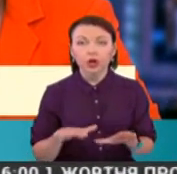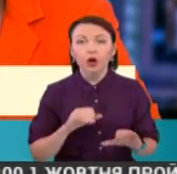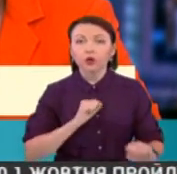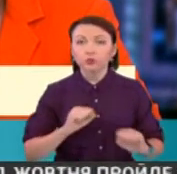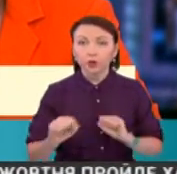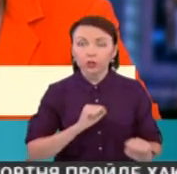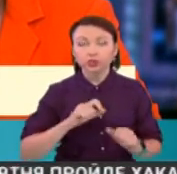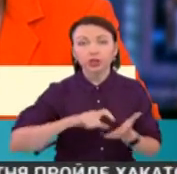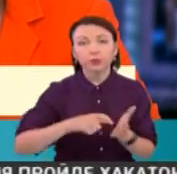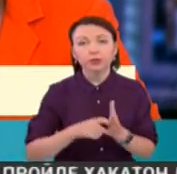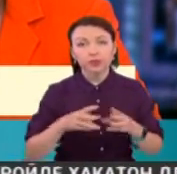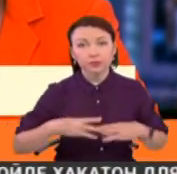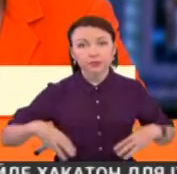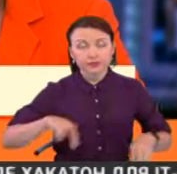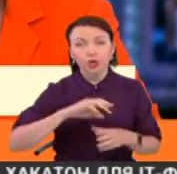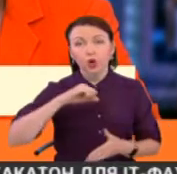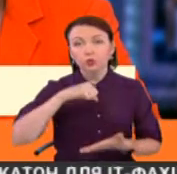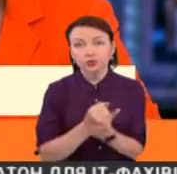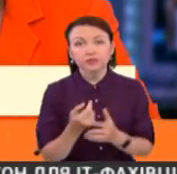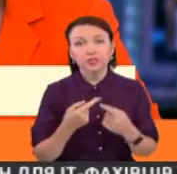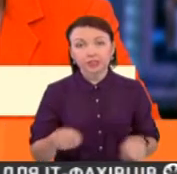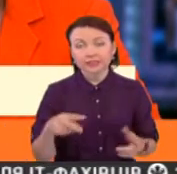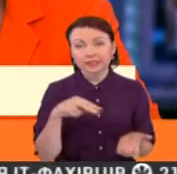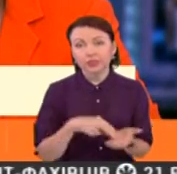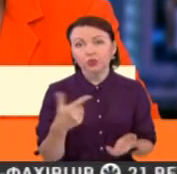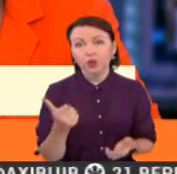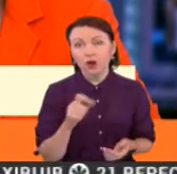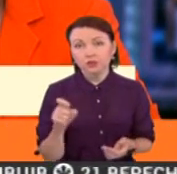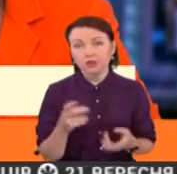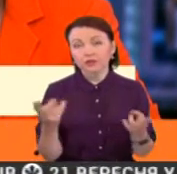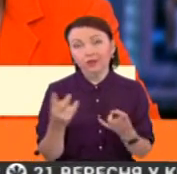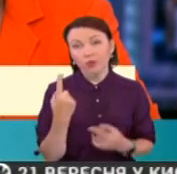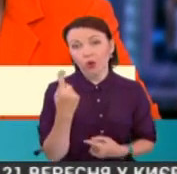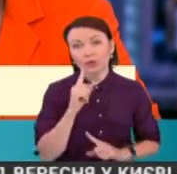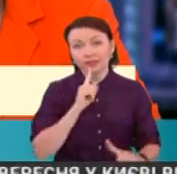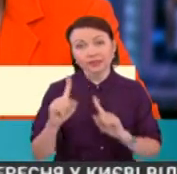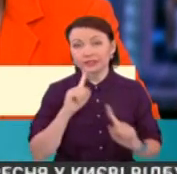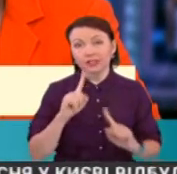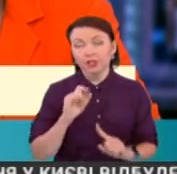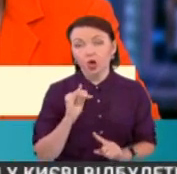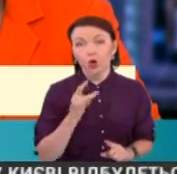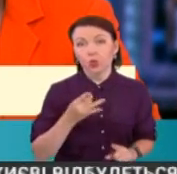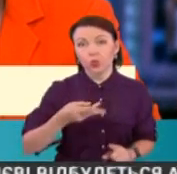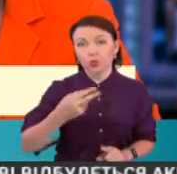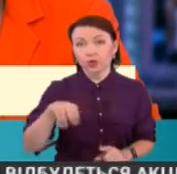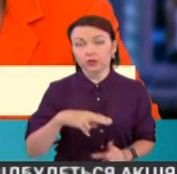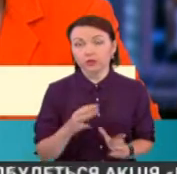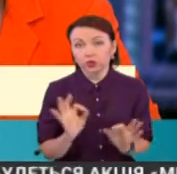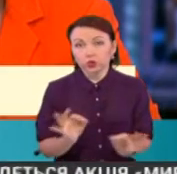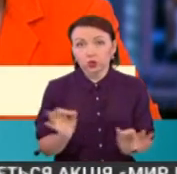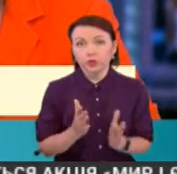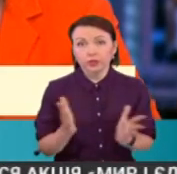Кабінету міністрів про встановити іншу ціну газу, треба аж одне засідання уряду. Нічого більше. Тим паче,